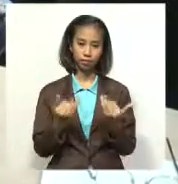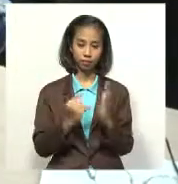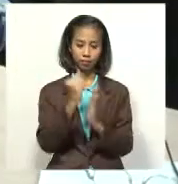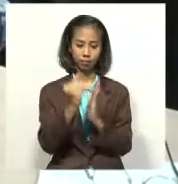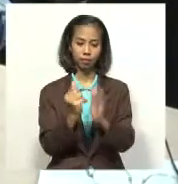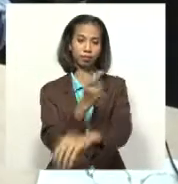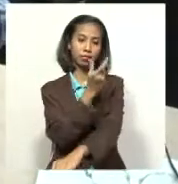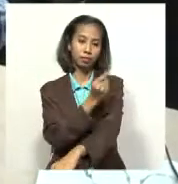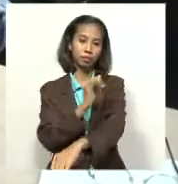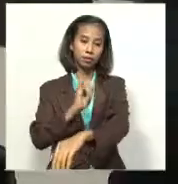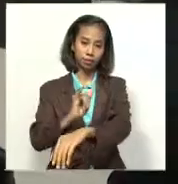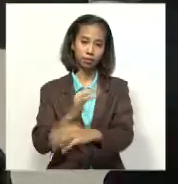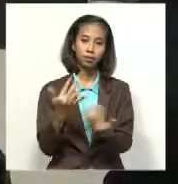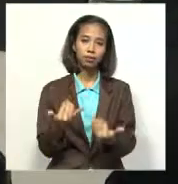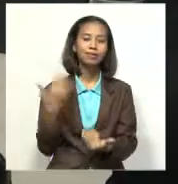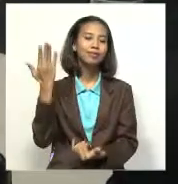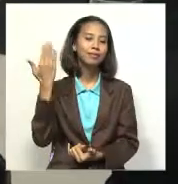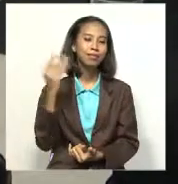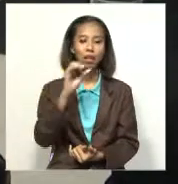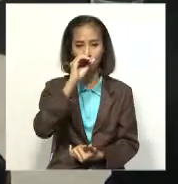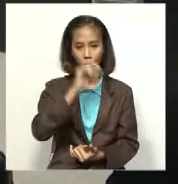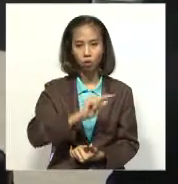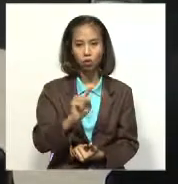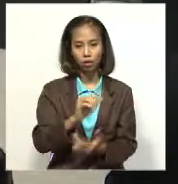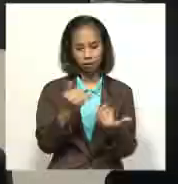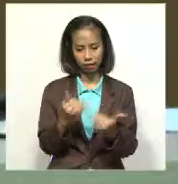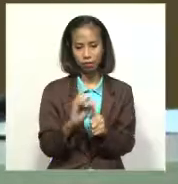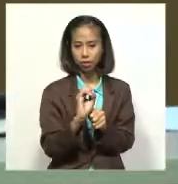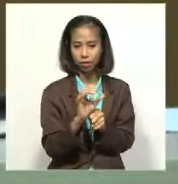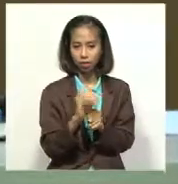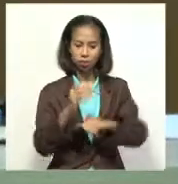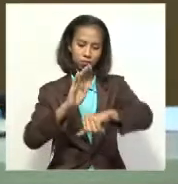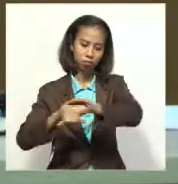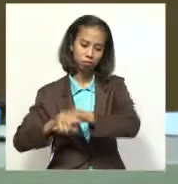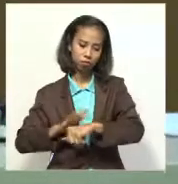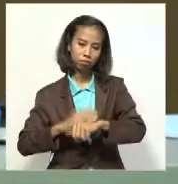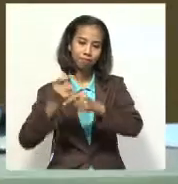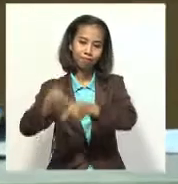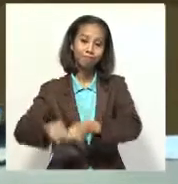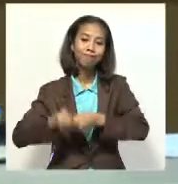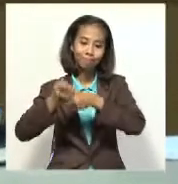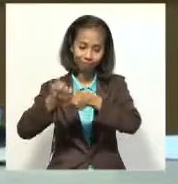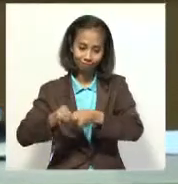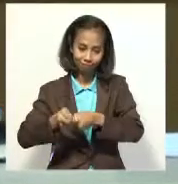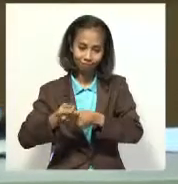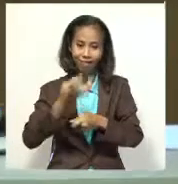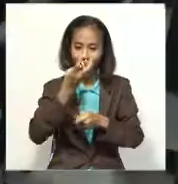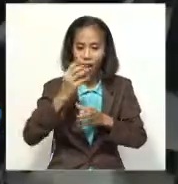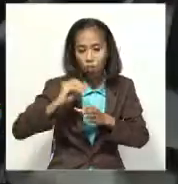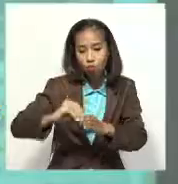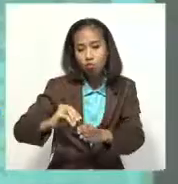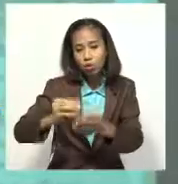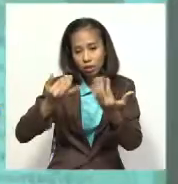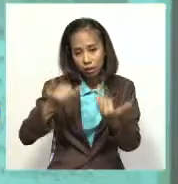ส่วนที่จังหวัดพระนครศรีอยุธยาอย่างที่เรียนไปเมื่อสักครู่นี้นะคะมีการส่งคำแนะนำถึงพี่น้องเกษตรกรพี่น้องชาวนาในพื้นที่ด้วยนะคะ